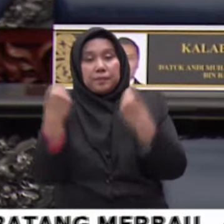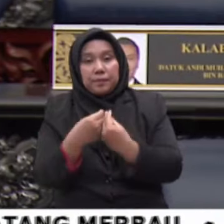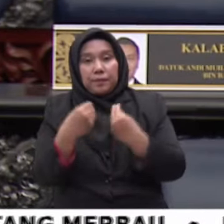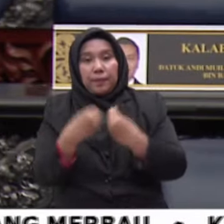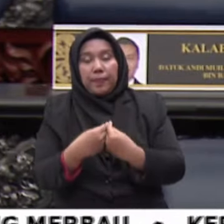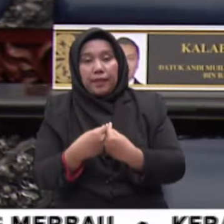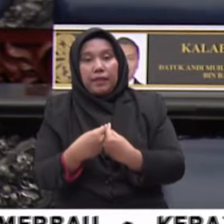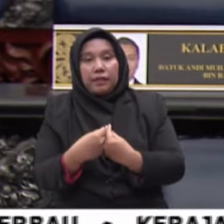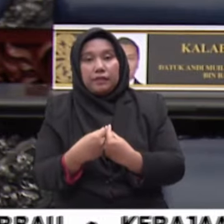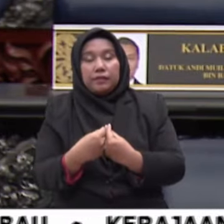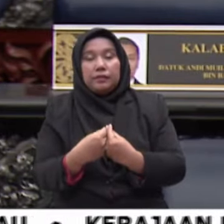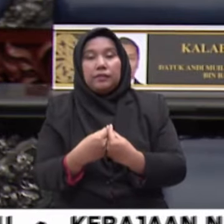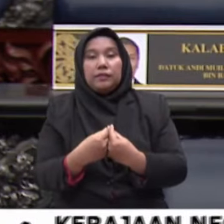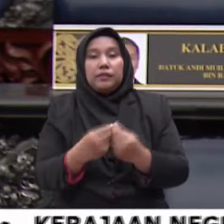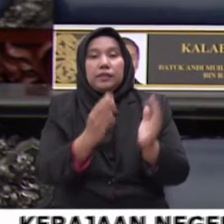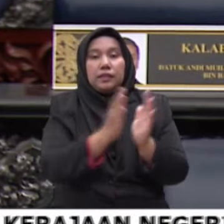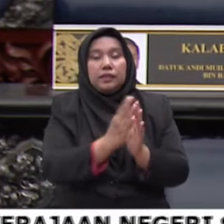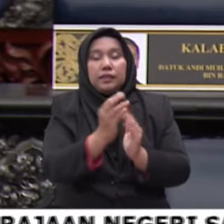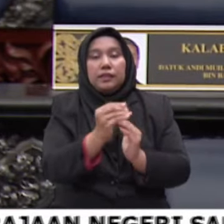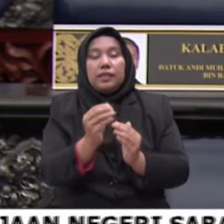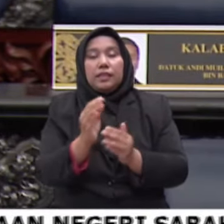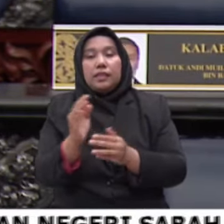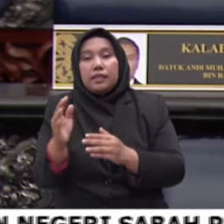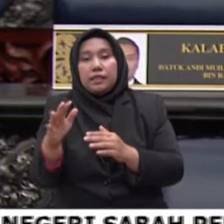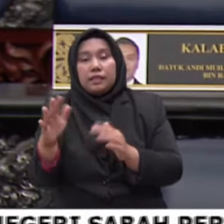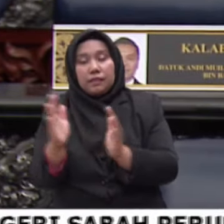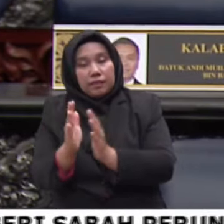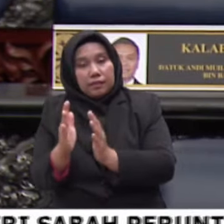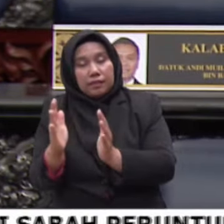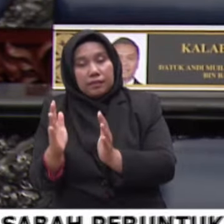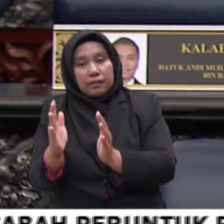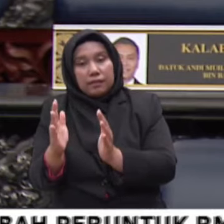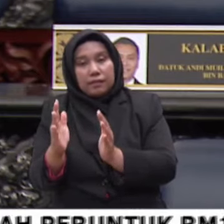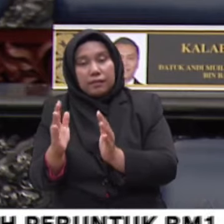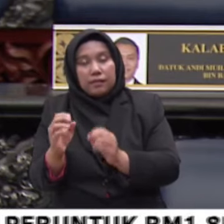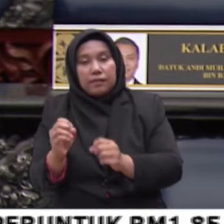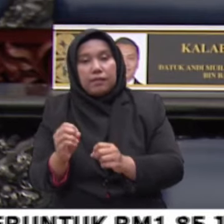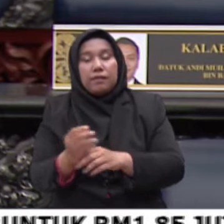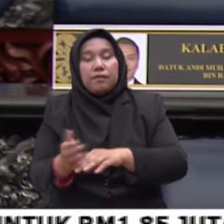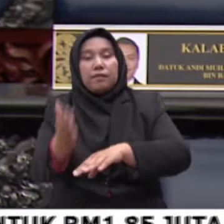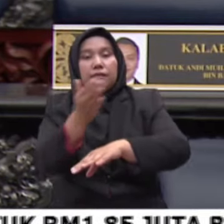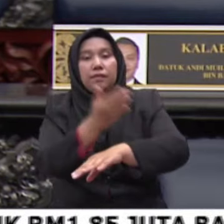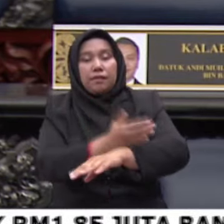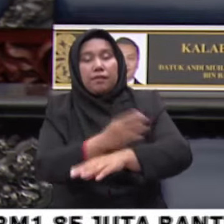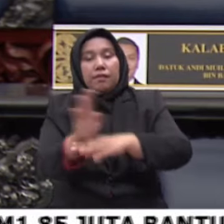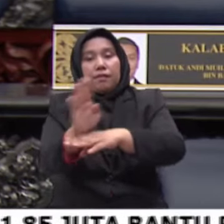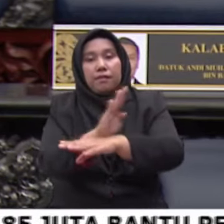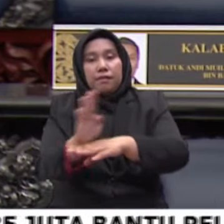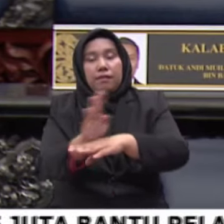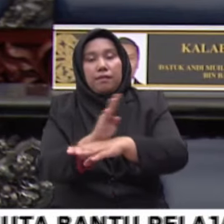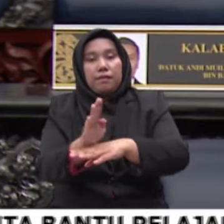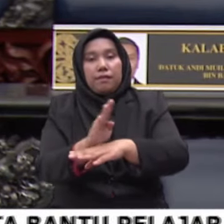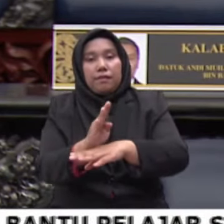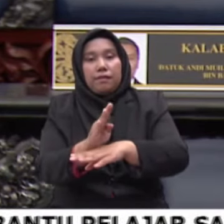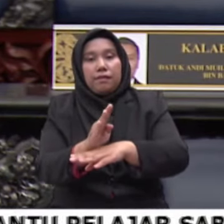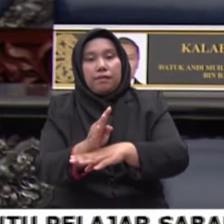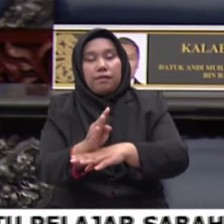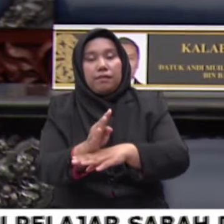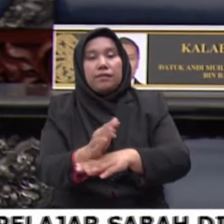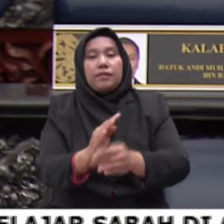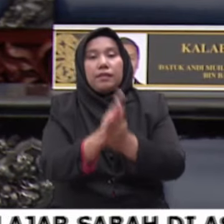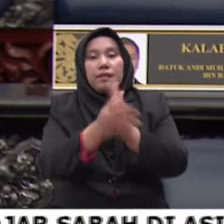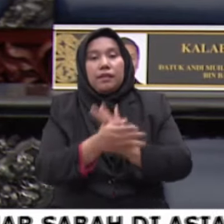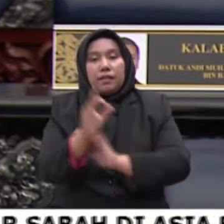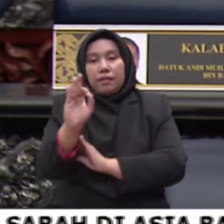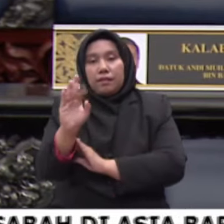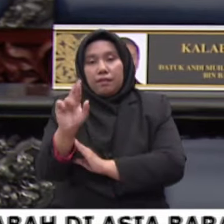kecil sederhana yang telah berjaya mengembangkan perniagaan kepada francis?